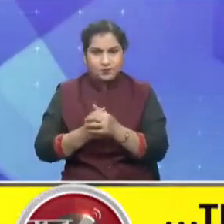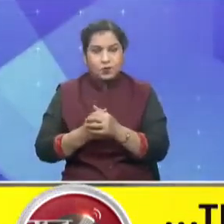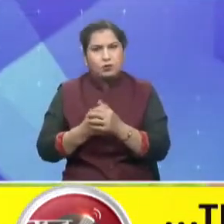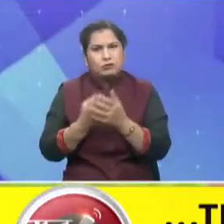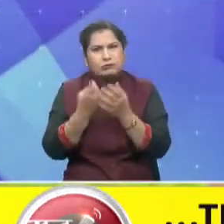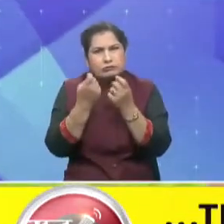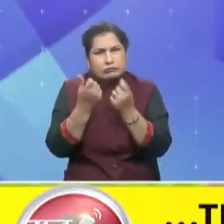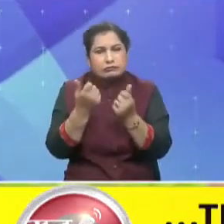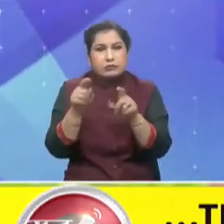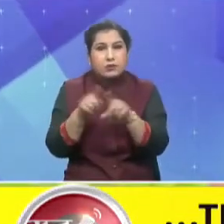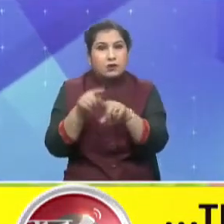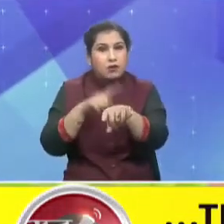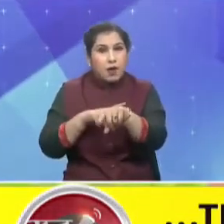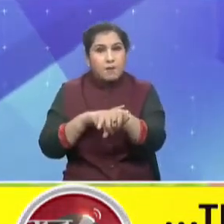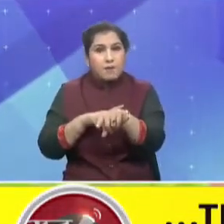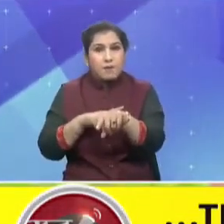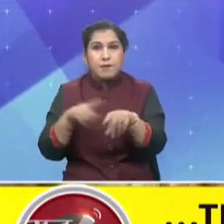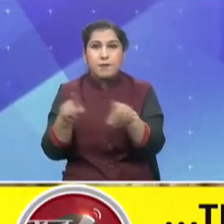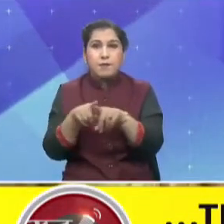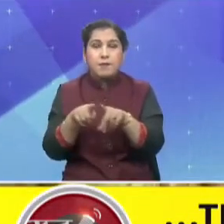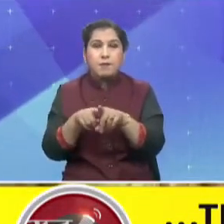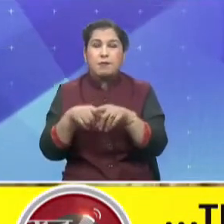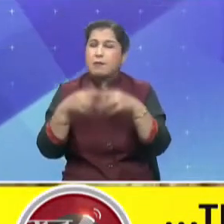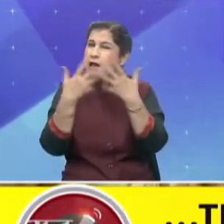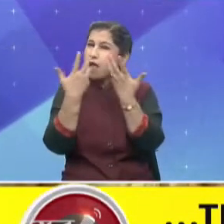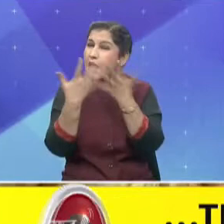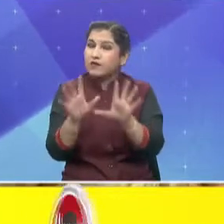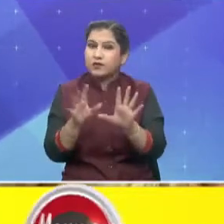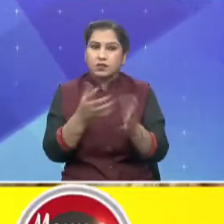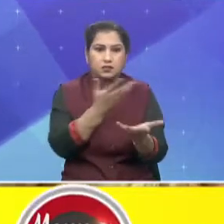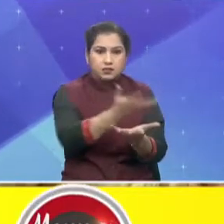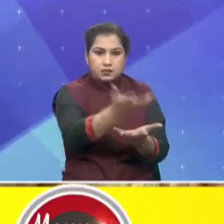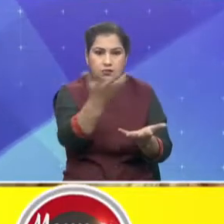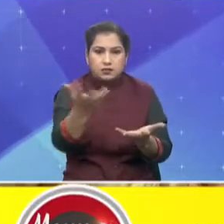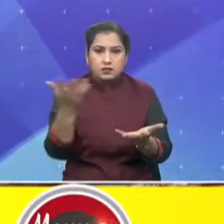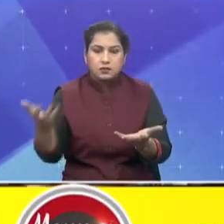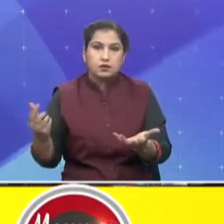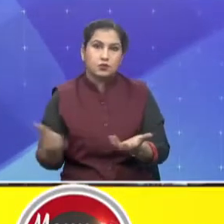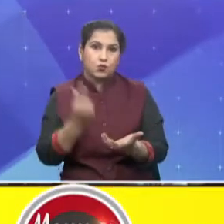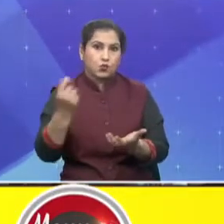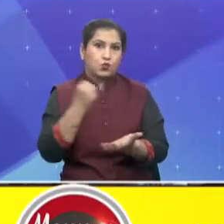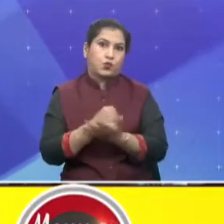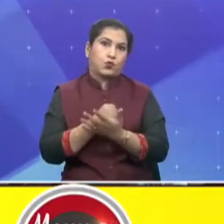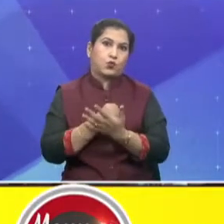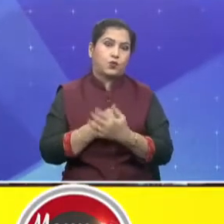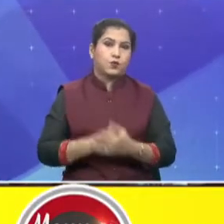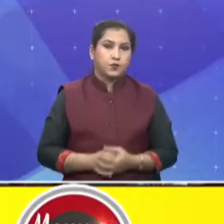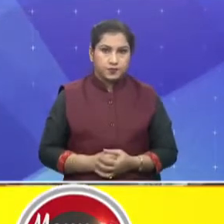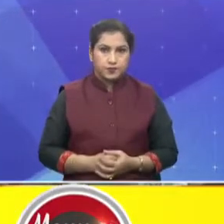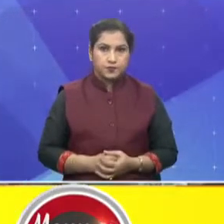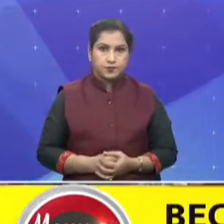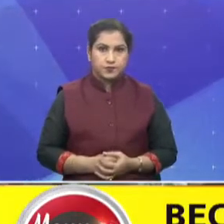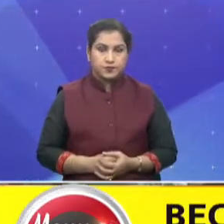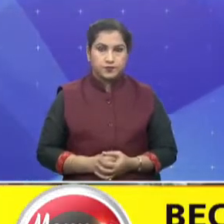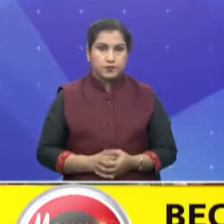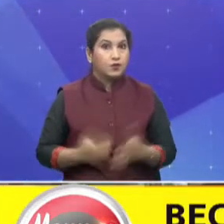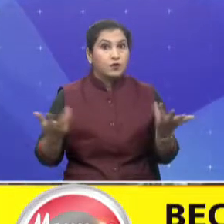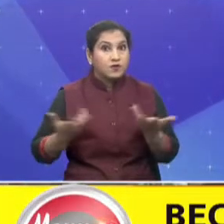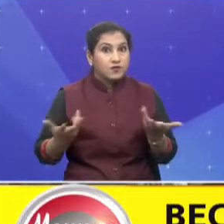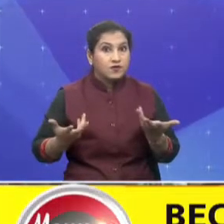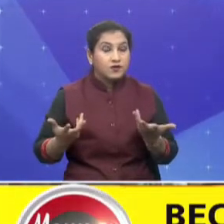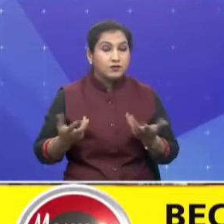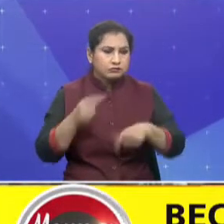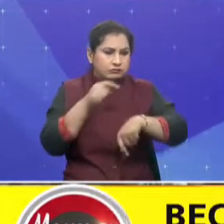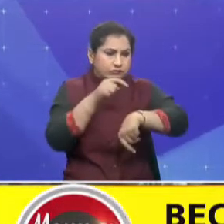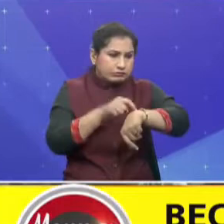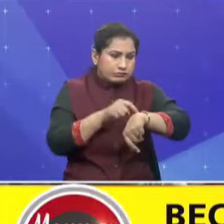हर एक कण का यानी हर संसाधन का समुचित इस्तेमाल करना चाहिए। क्योंकि